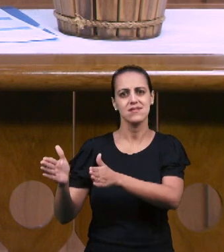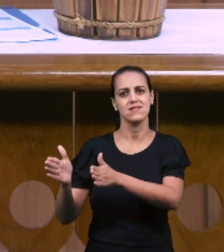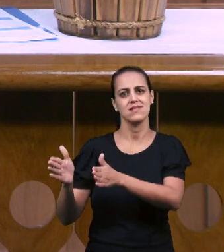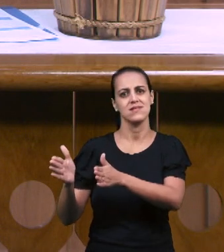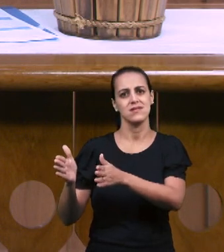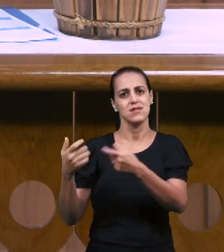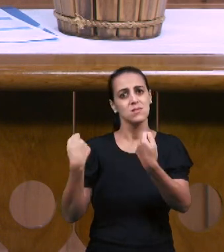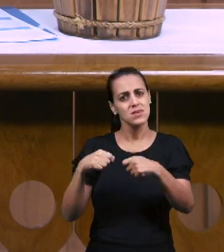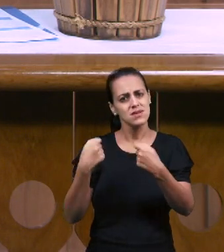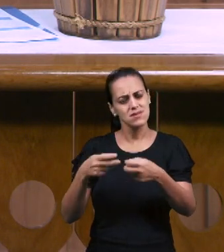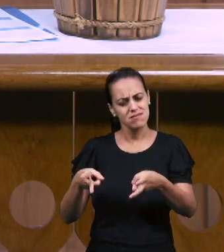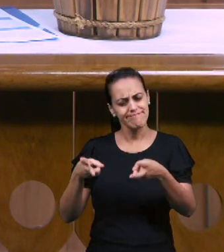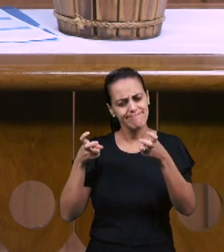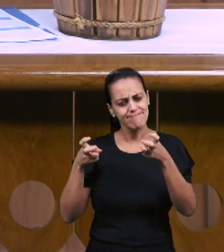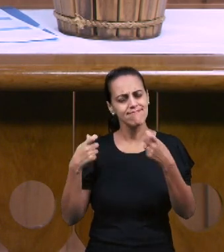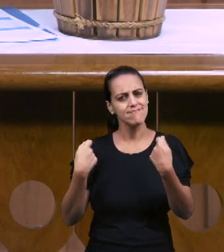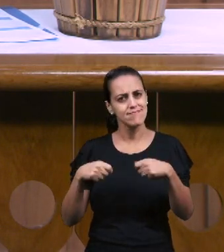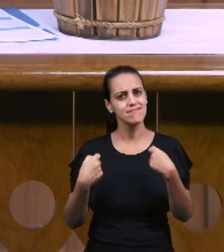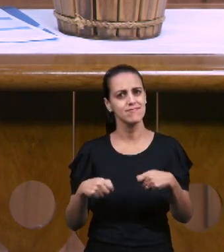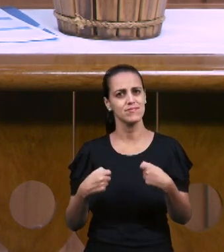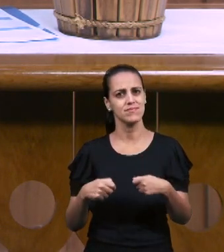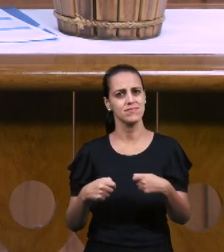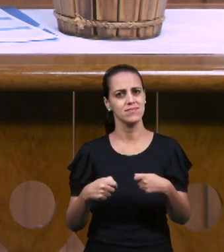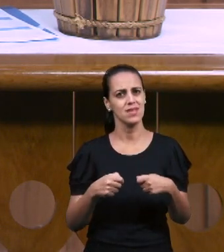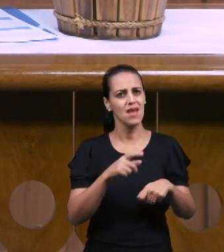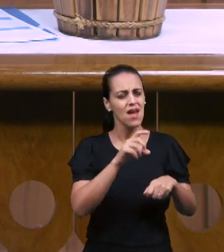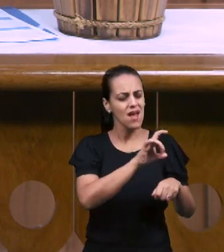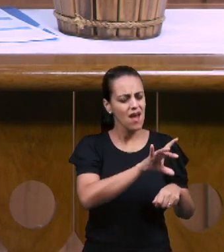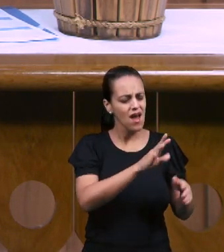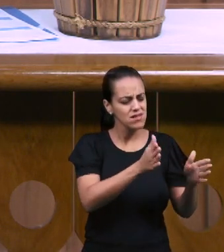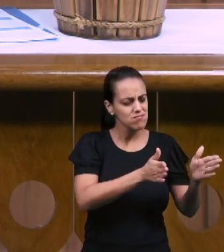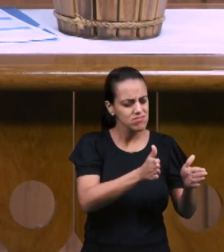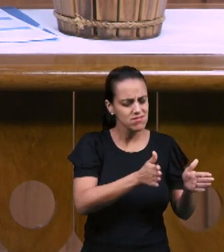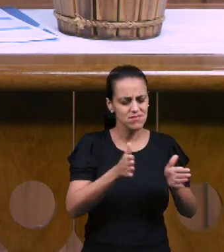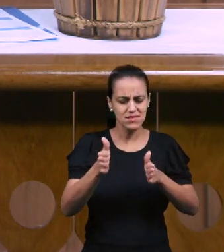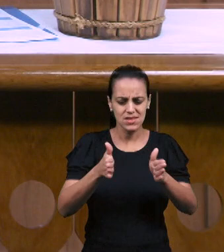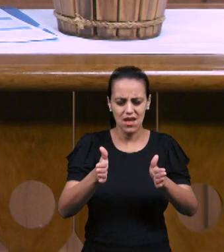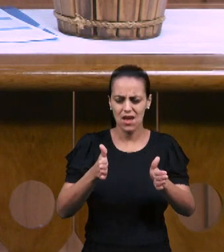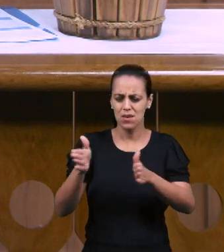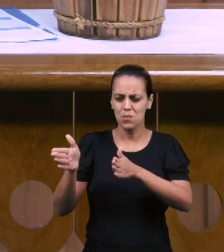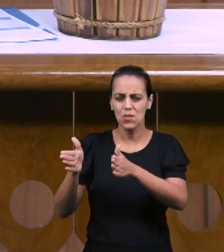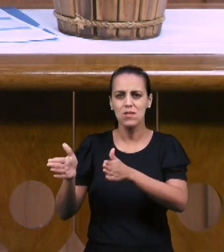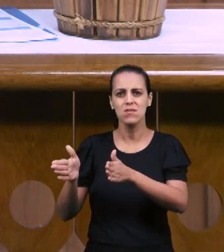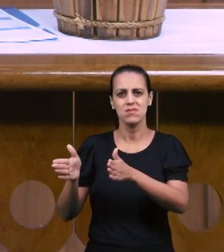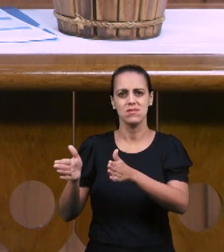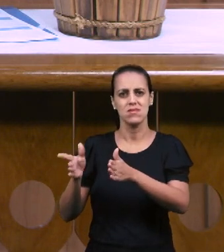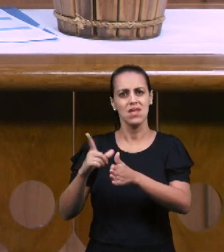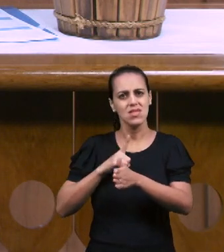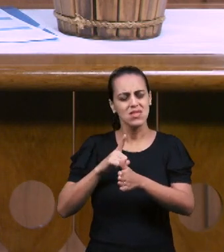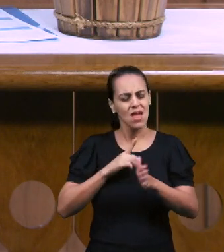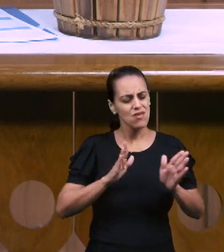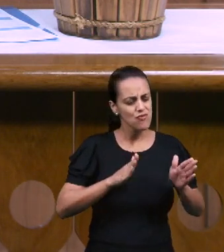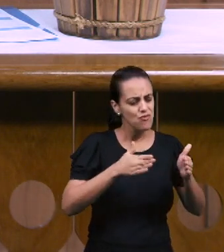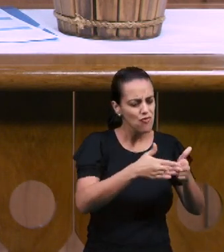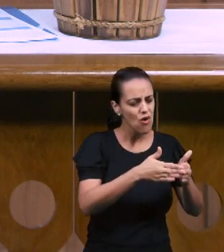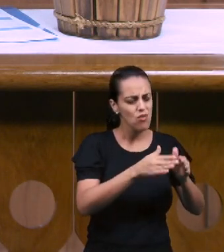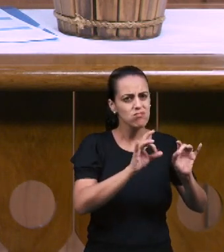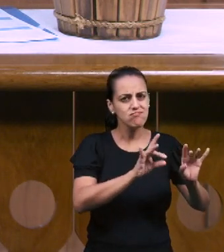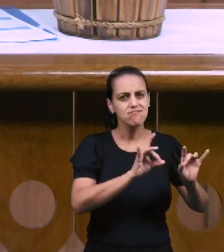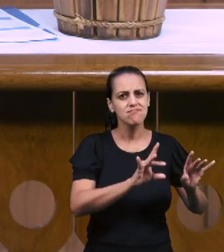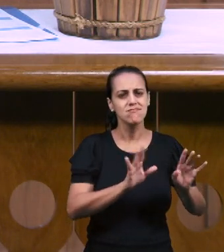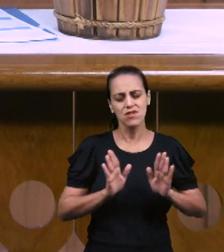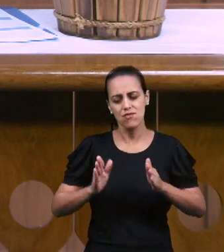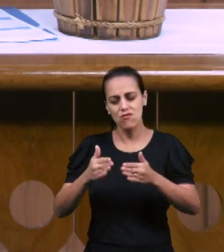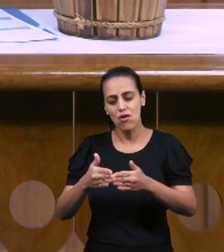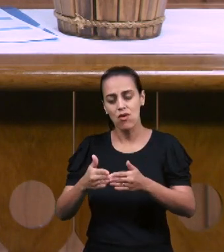Donc, ce sont des étapes qui doivent être observées. Et chaque temps, il y a une observation spécifique. Au moment que nous vivons, quelle